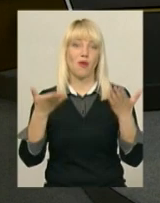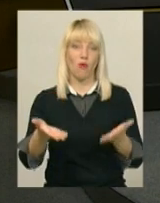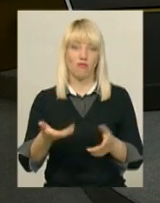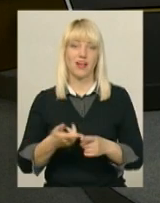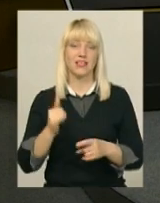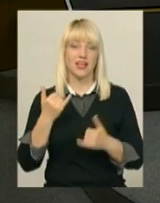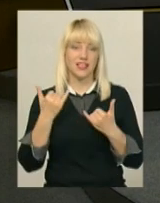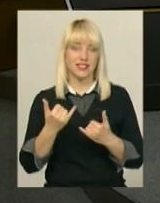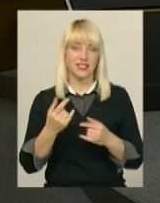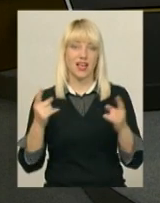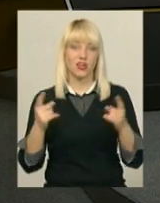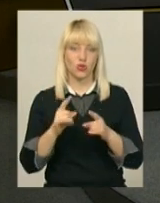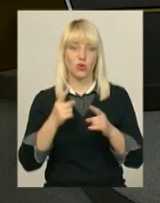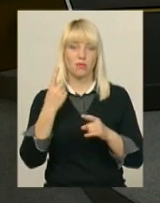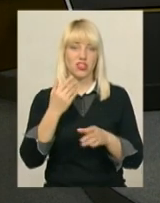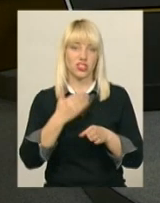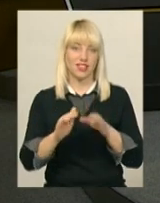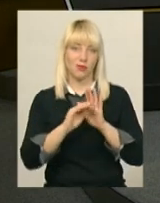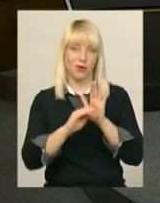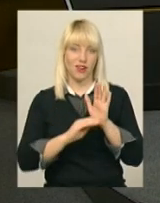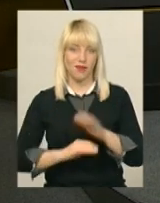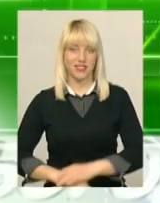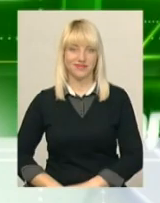вас. І зараз анонс першої частини програми.